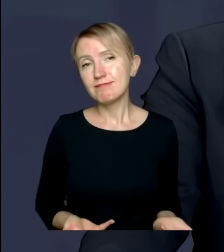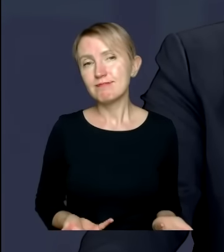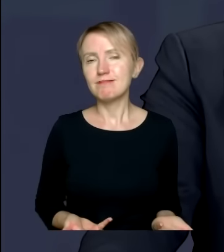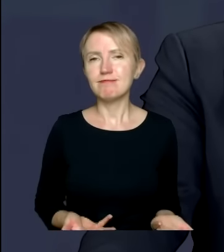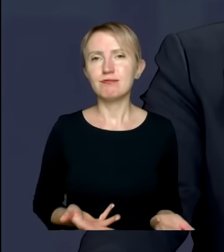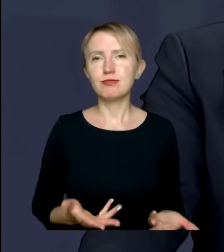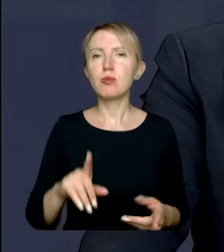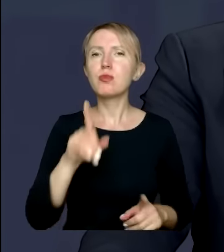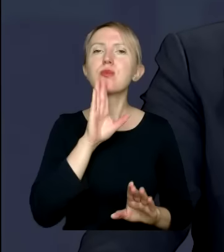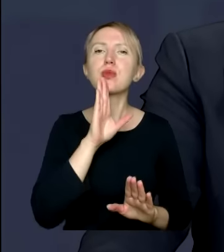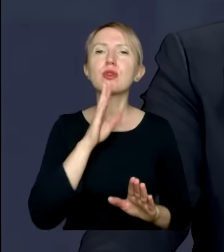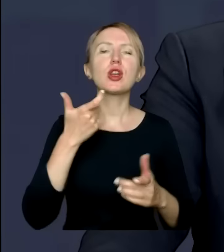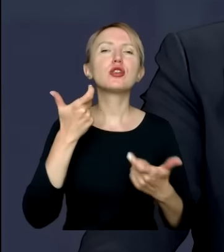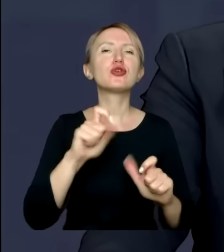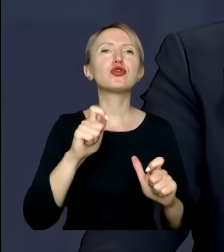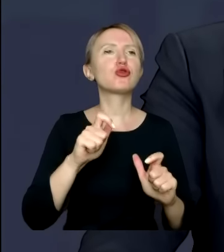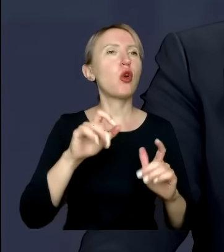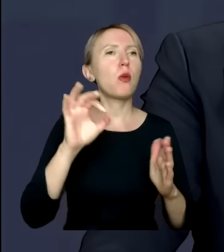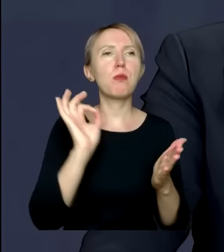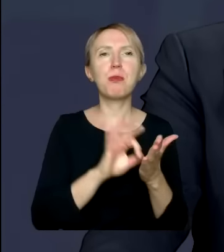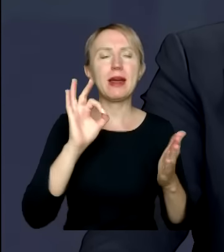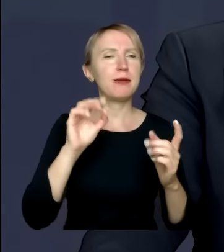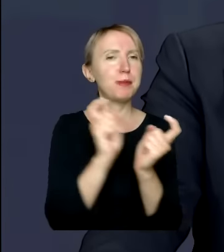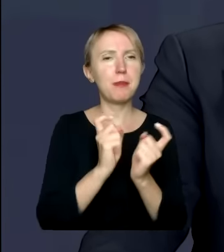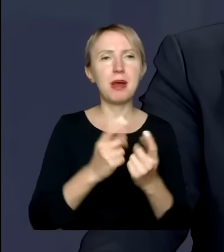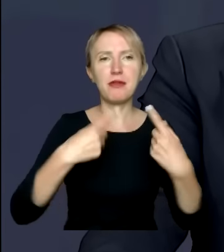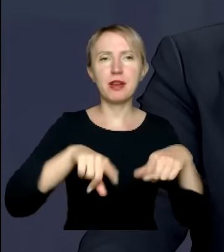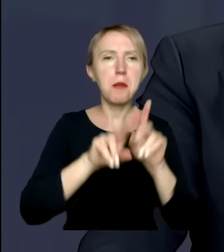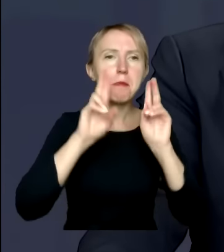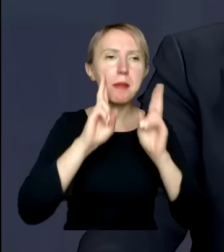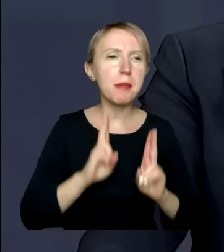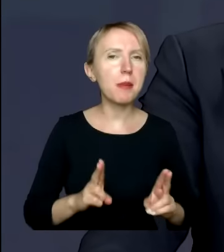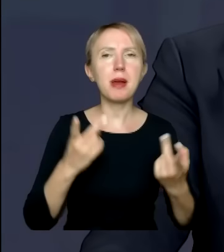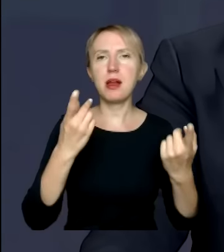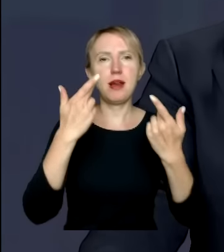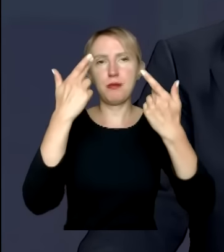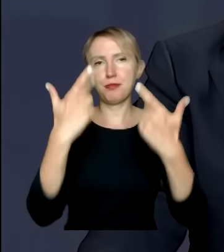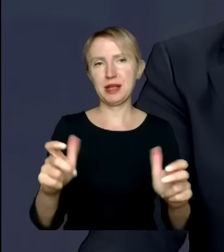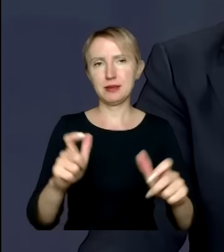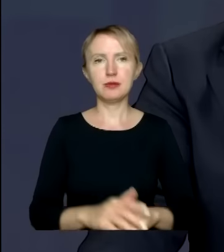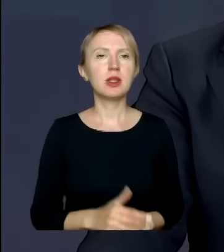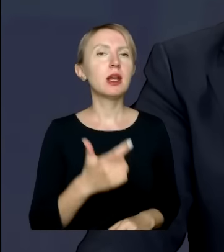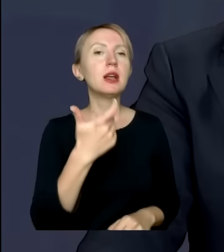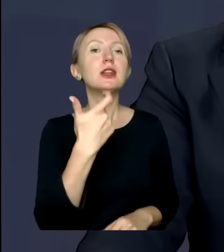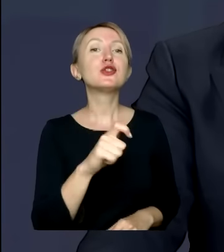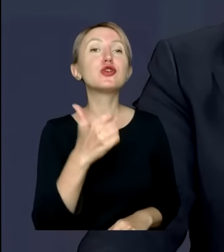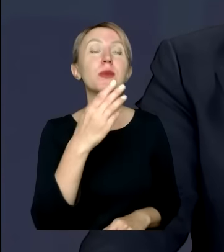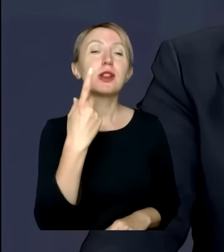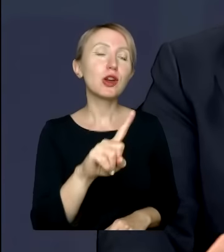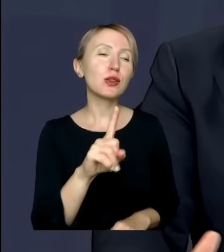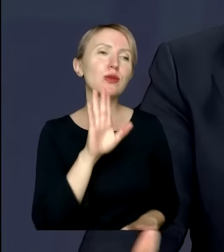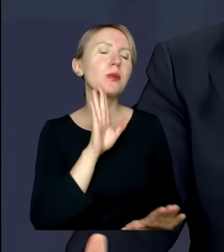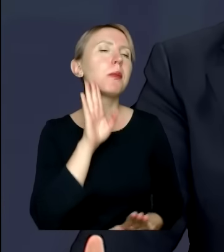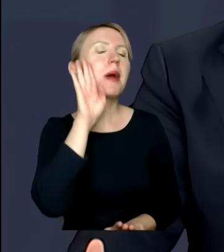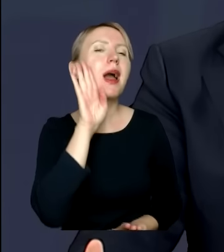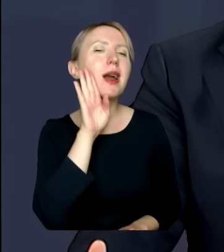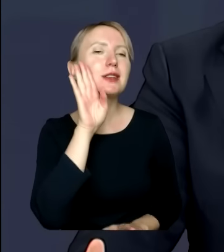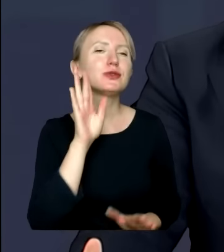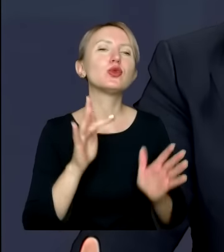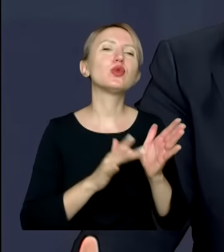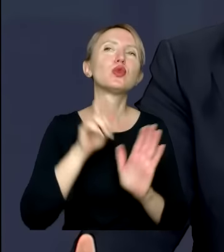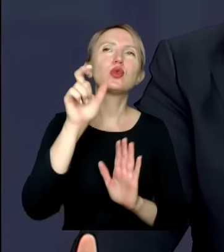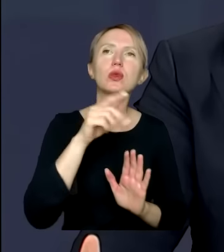konkretów czyli 6 8 10 czy 12 spełnionych czyli 100 miliardów to są takie baśnie tys i jednej nocy Donald zobaczył że